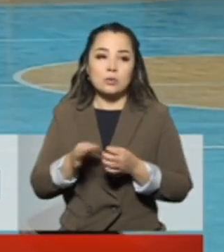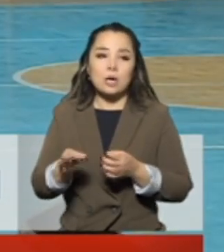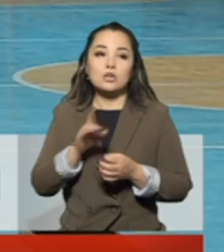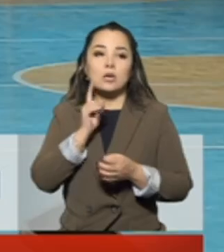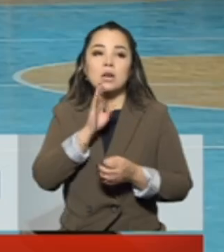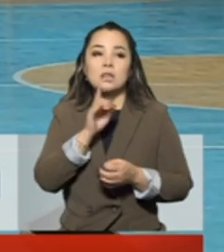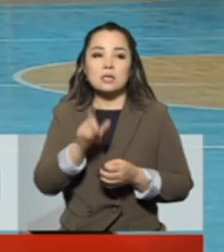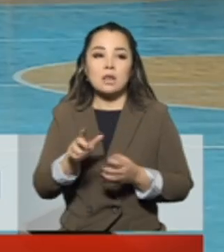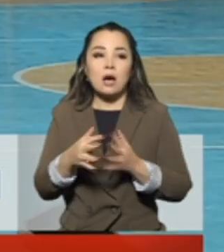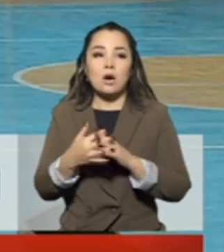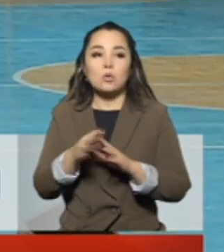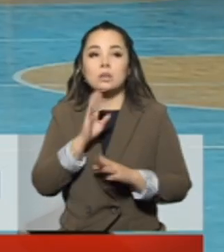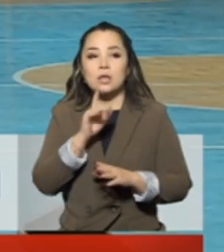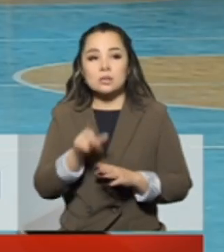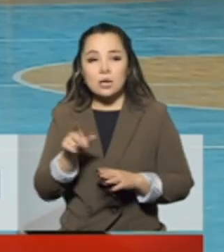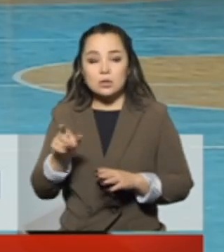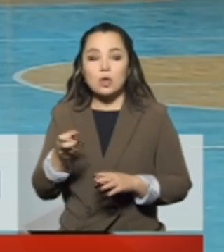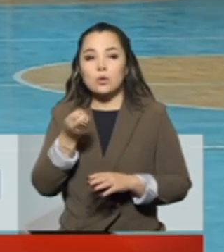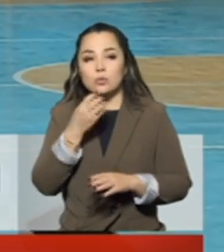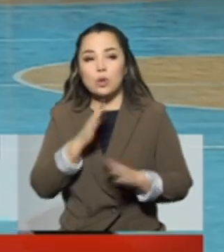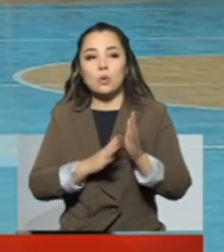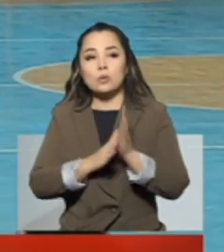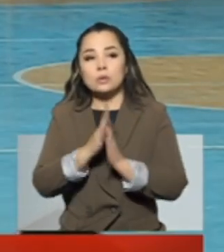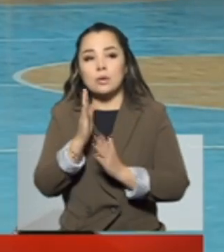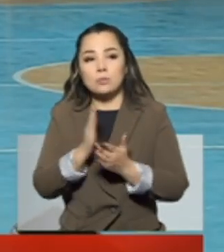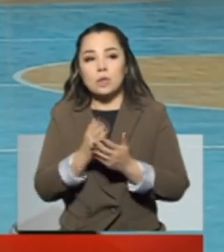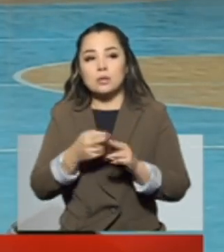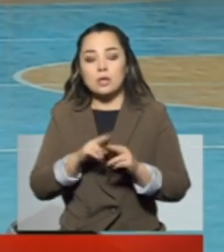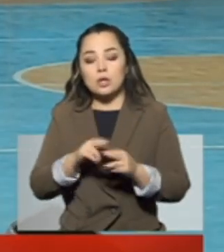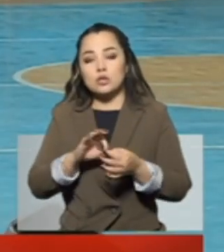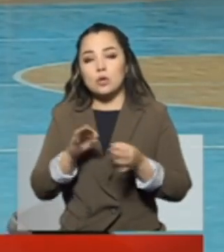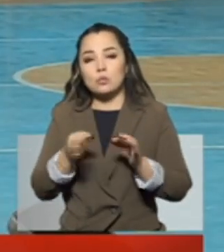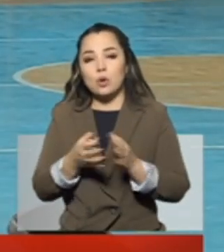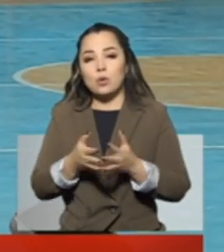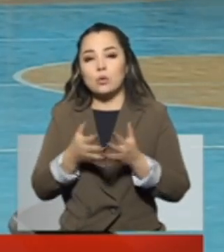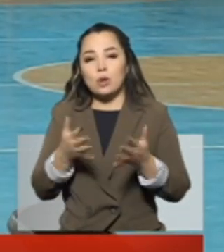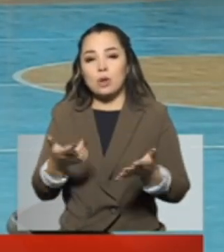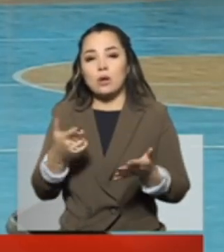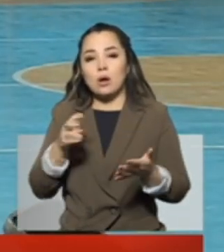қыздары, ауылдың қыздары жақсы өсіп жатыр. Чемпиондар көп гандболдан.